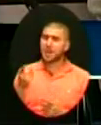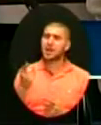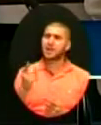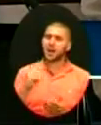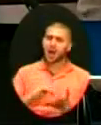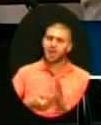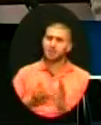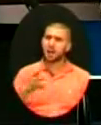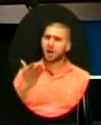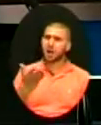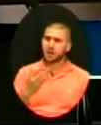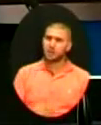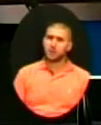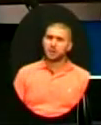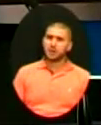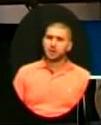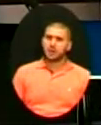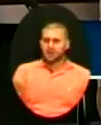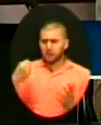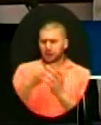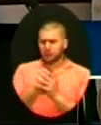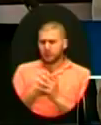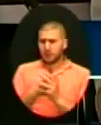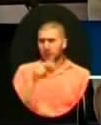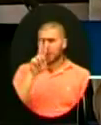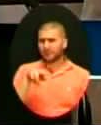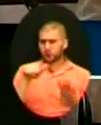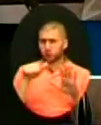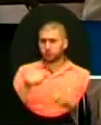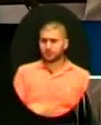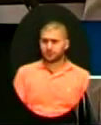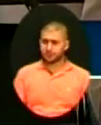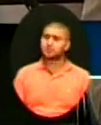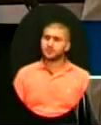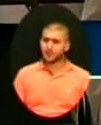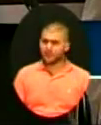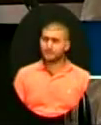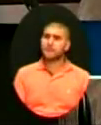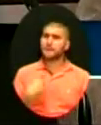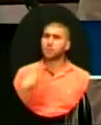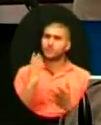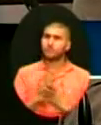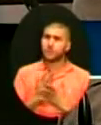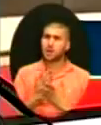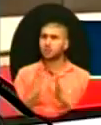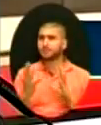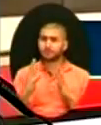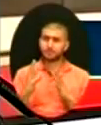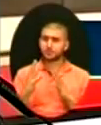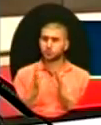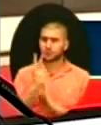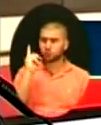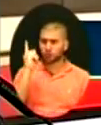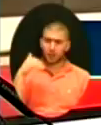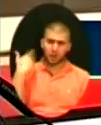מתי חתמת על ה... בסוף 2006. סוף 2006, אז אנחנו היום כבר